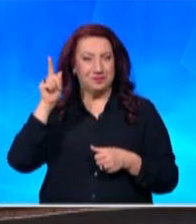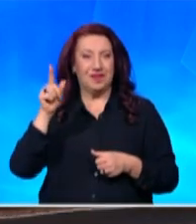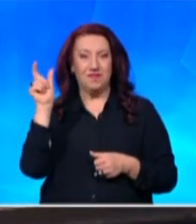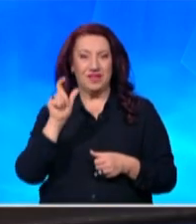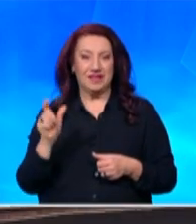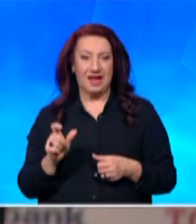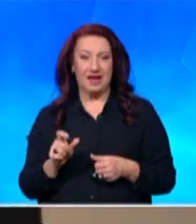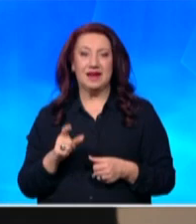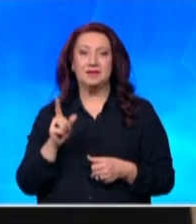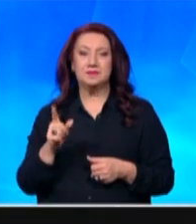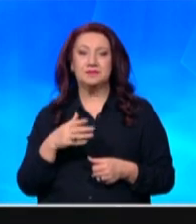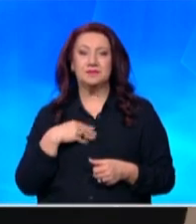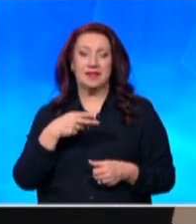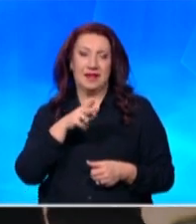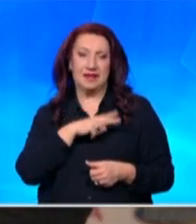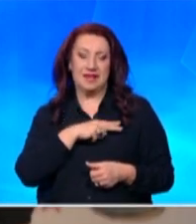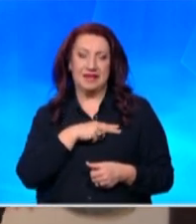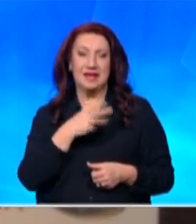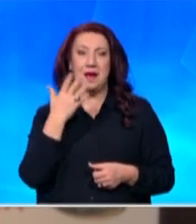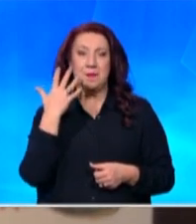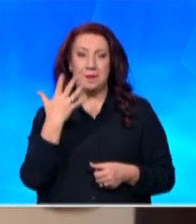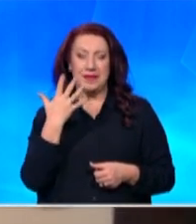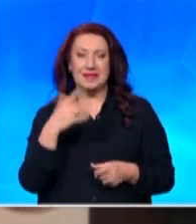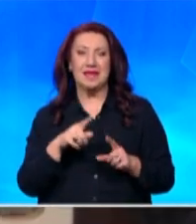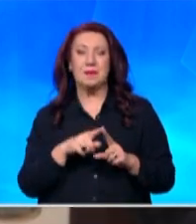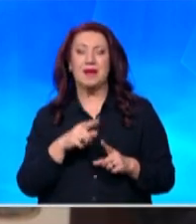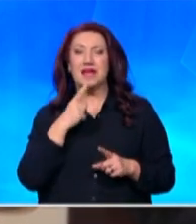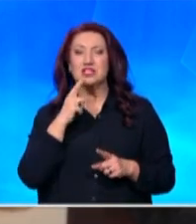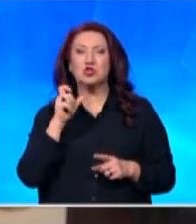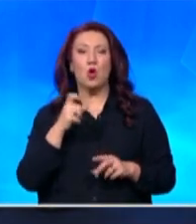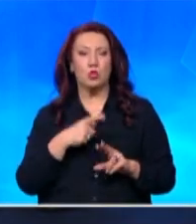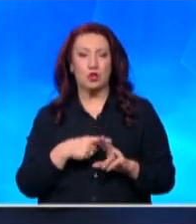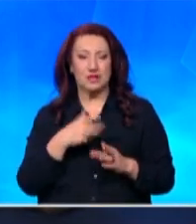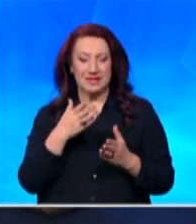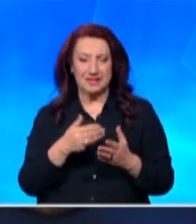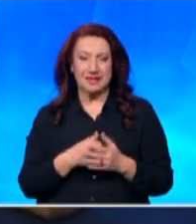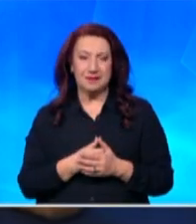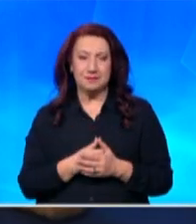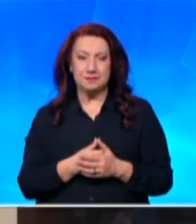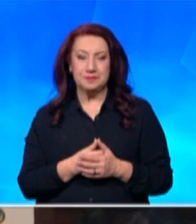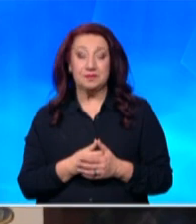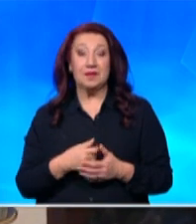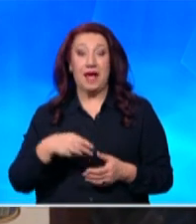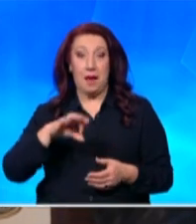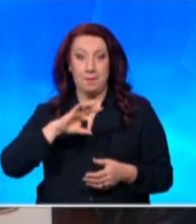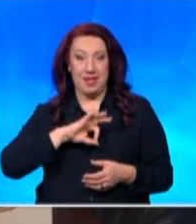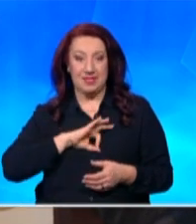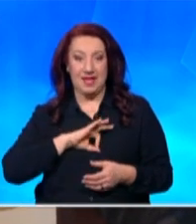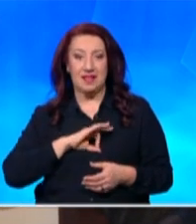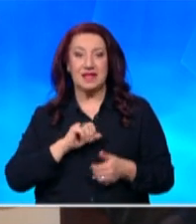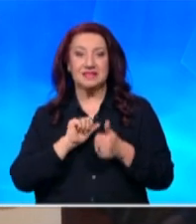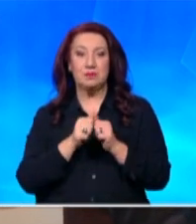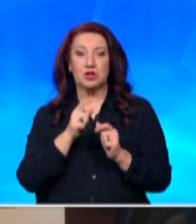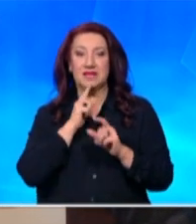ни медалисти в сноуборда: Петър Гергьовски, Тервел Замфиров, Андрея Коцинова и Иван Иванов. Медал спортът за един мирен